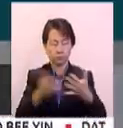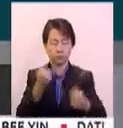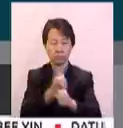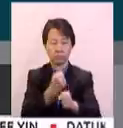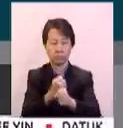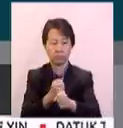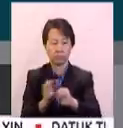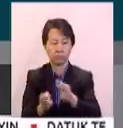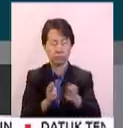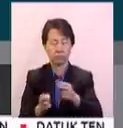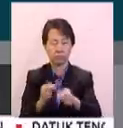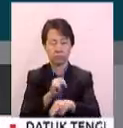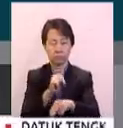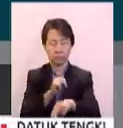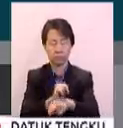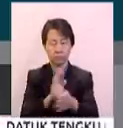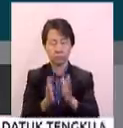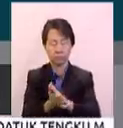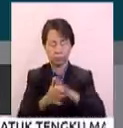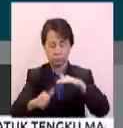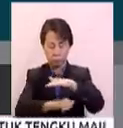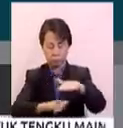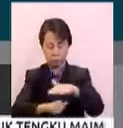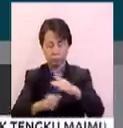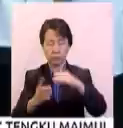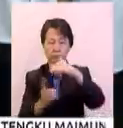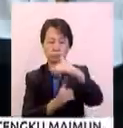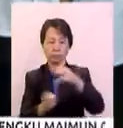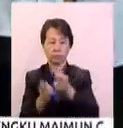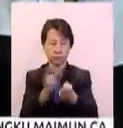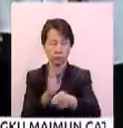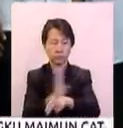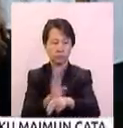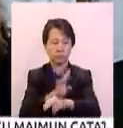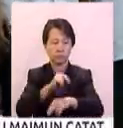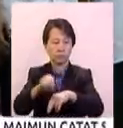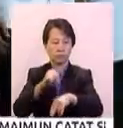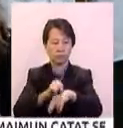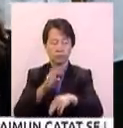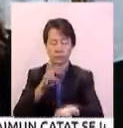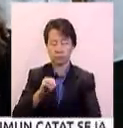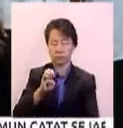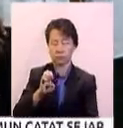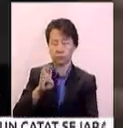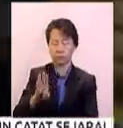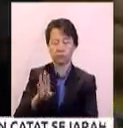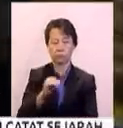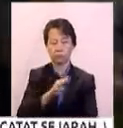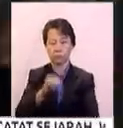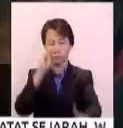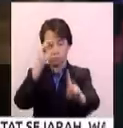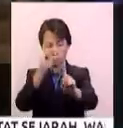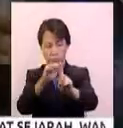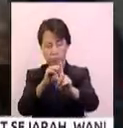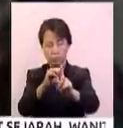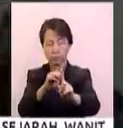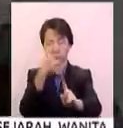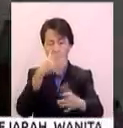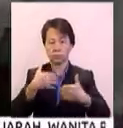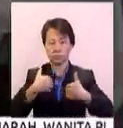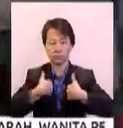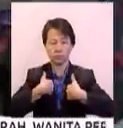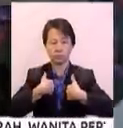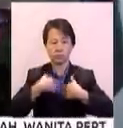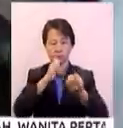keusahawanan nasional yang menjadi asas kepada dasar keusahawanan nasional NEP. Matlamat utamanya